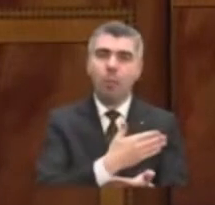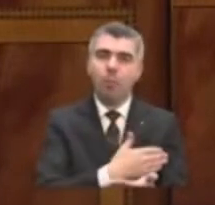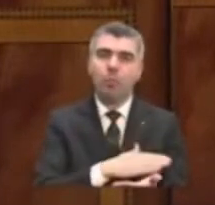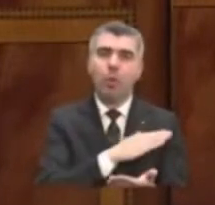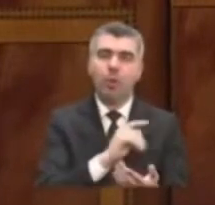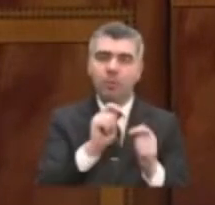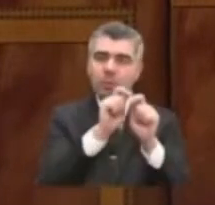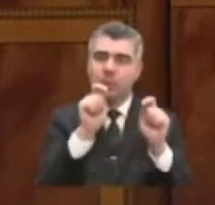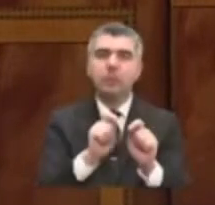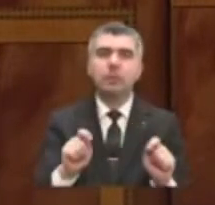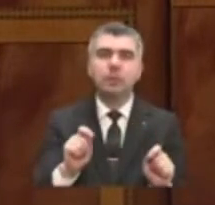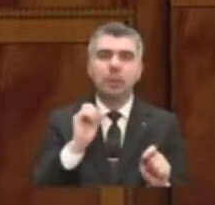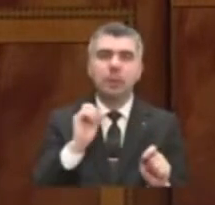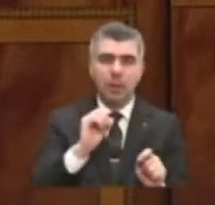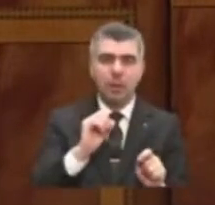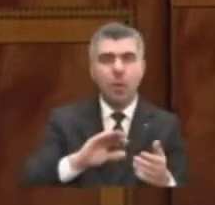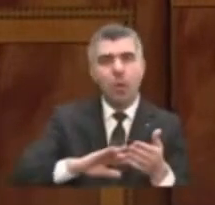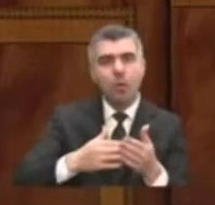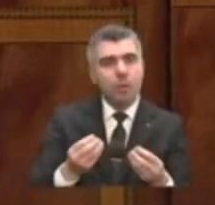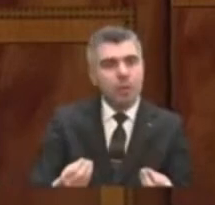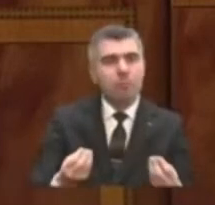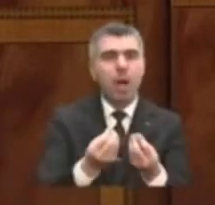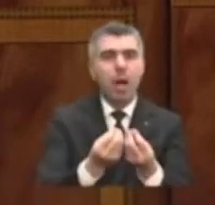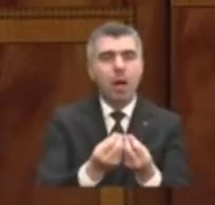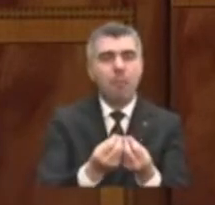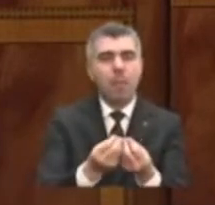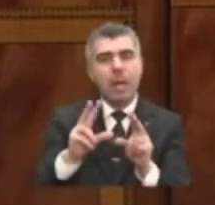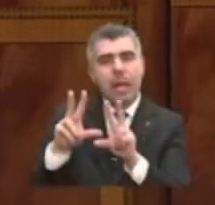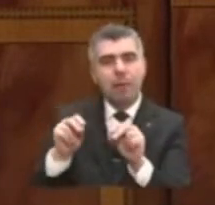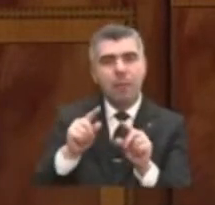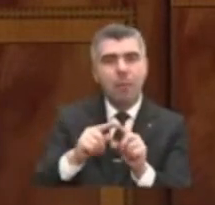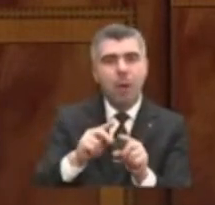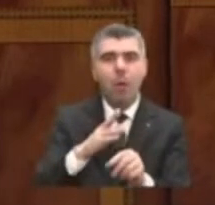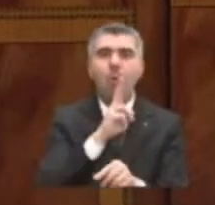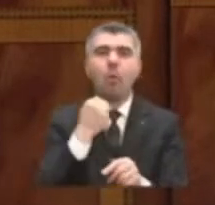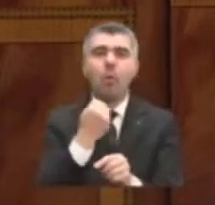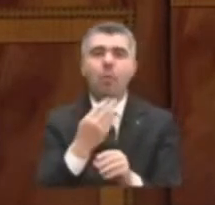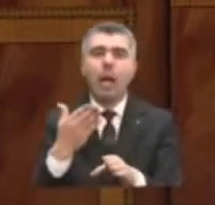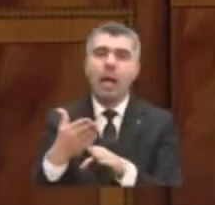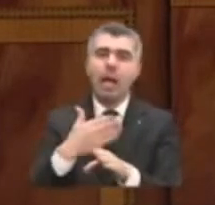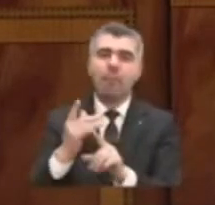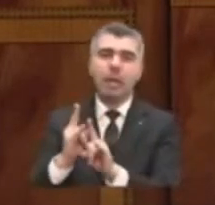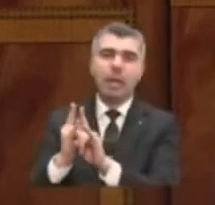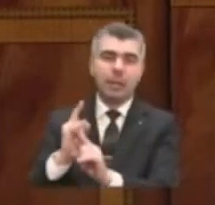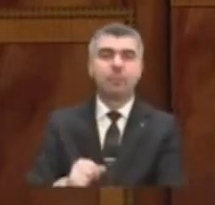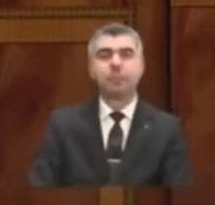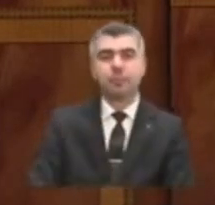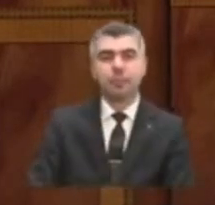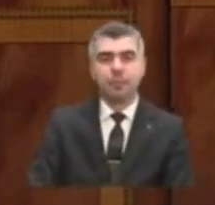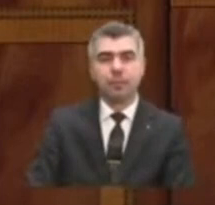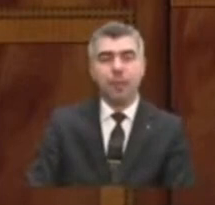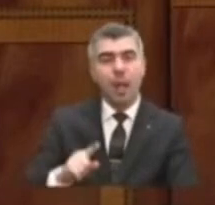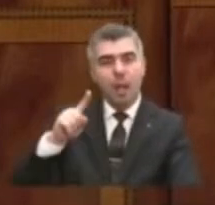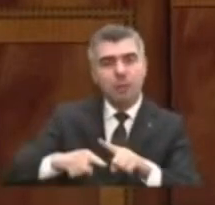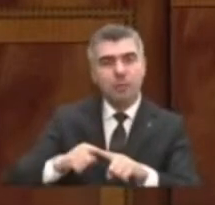ومستقل وفي موقع المعارضه كما كان في موقع المساهمه في الحكومه اذ بقدر ما يرفض